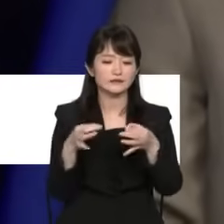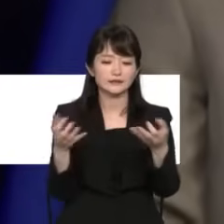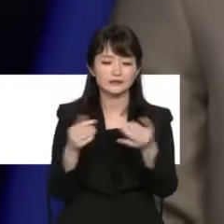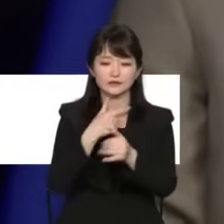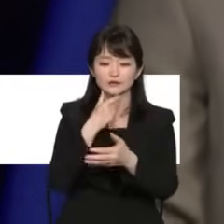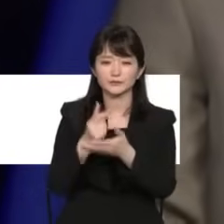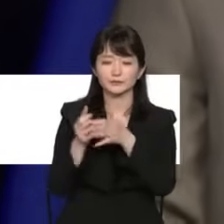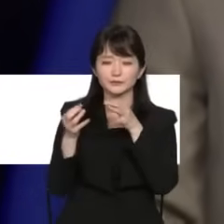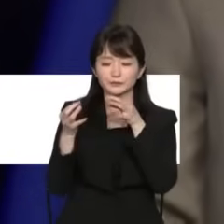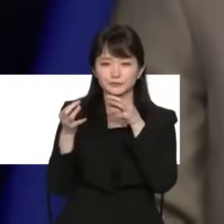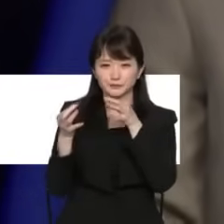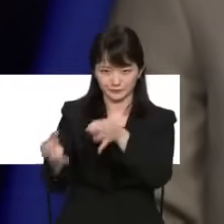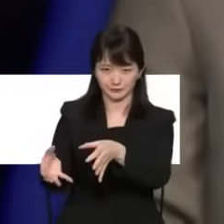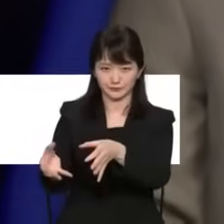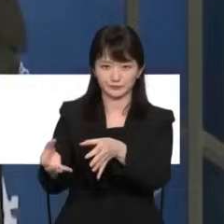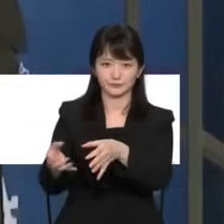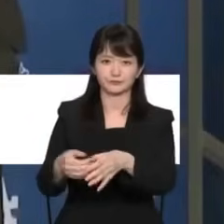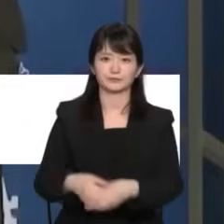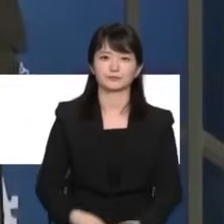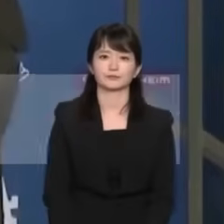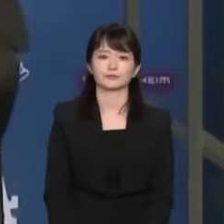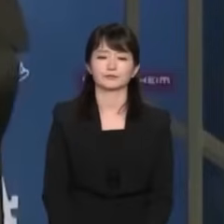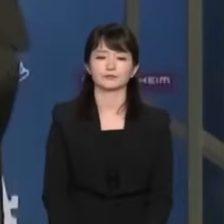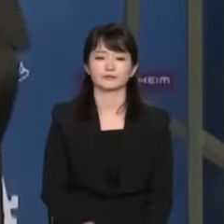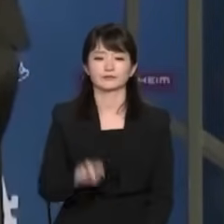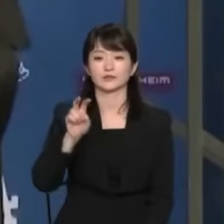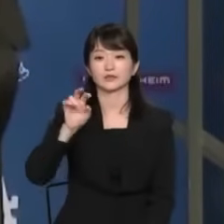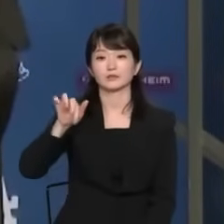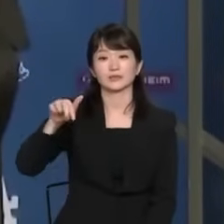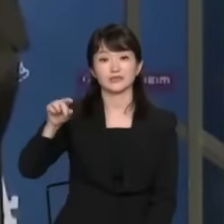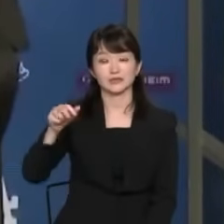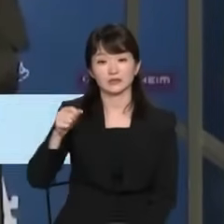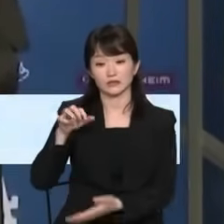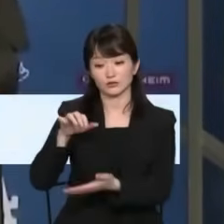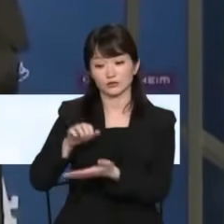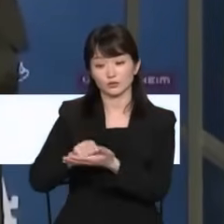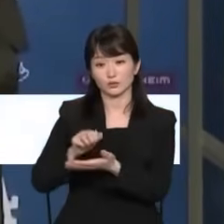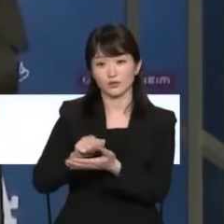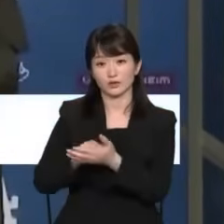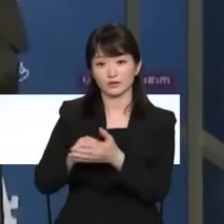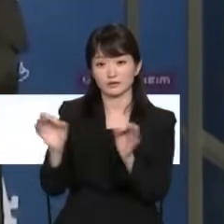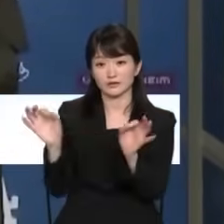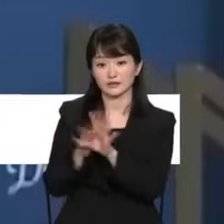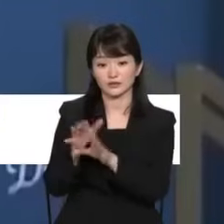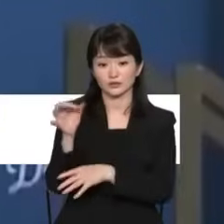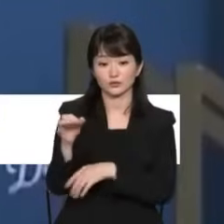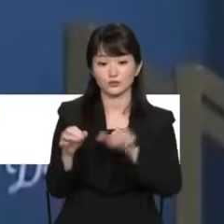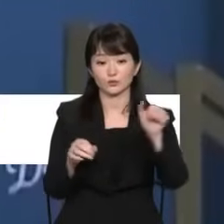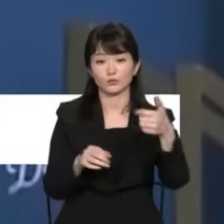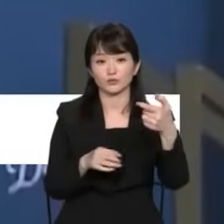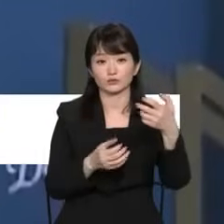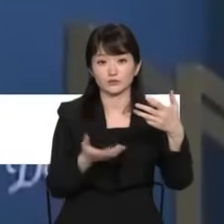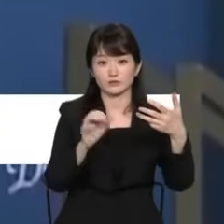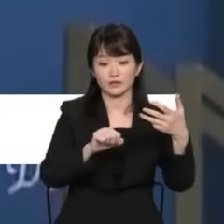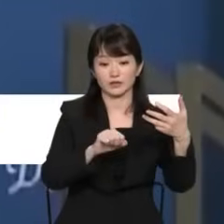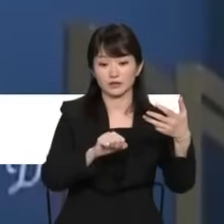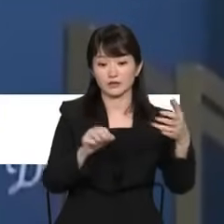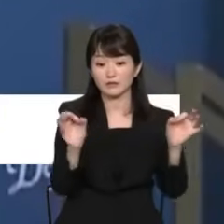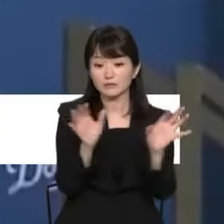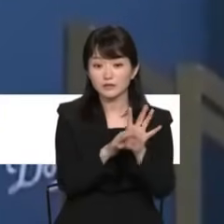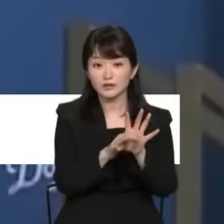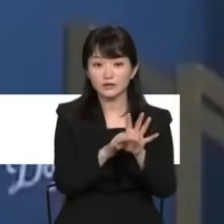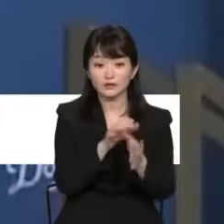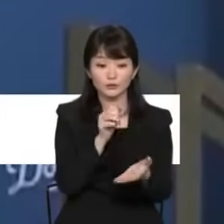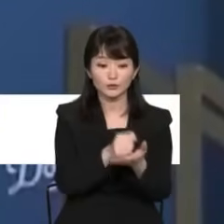to the bank to access the account. 미즈하라가 도박으로 잃은 금액은 568억 원에 달하는데 도박에서 딴 돈은